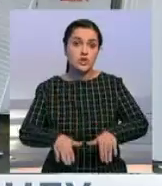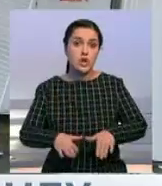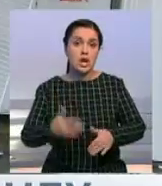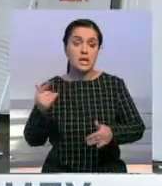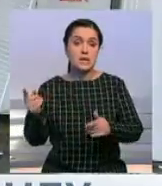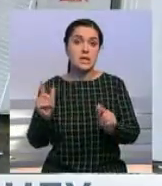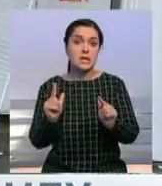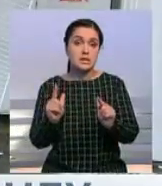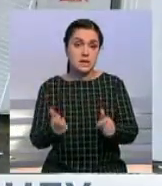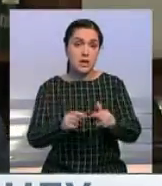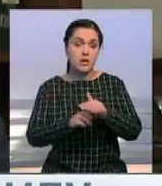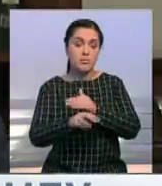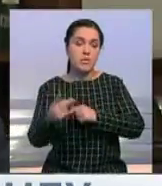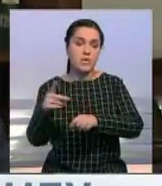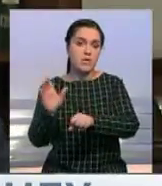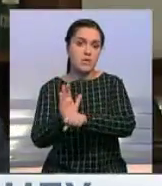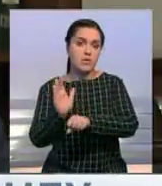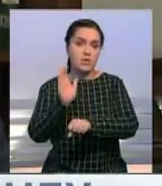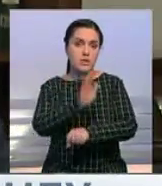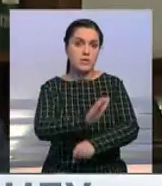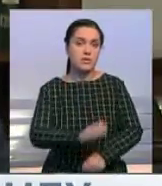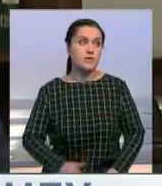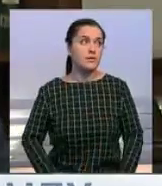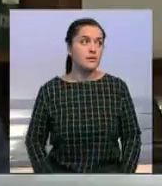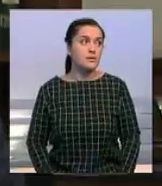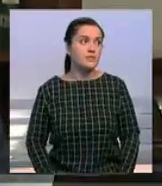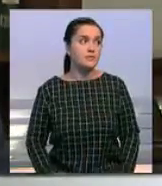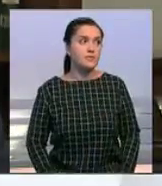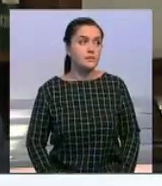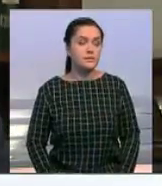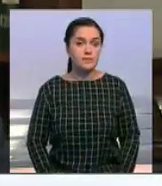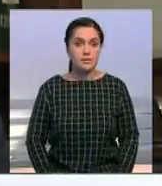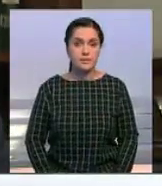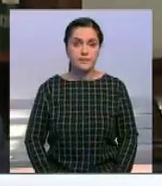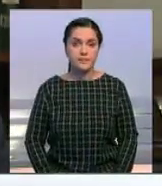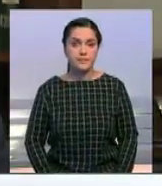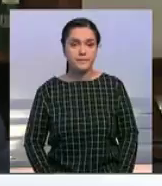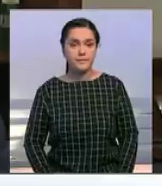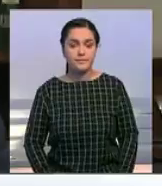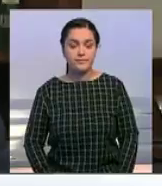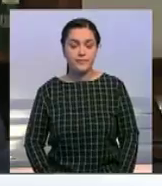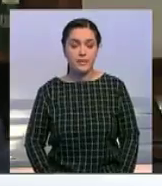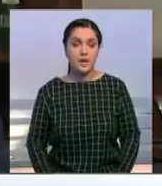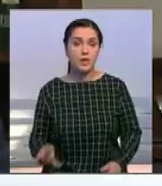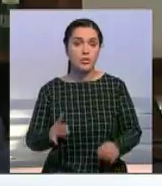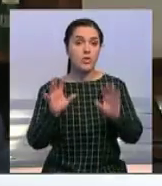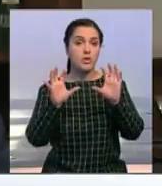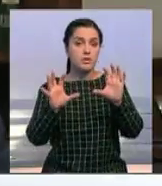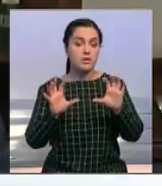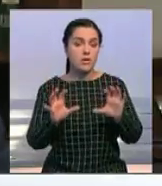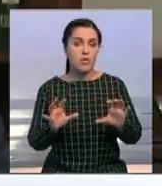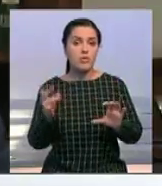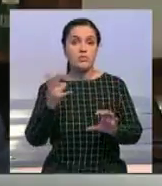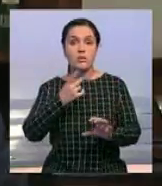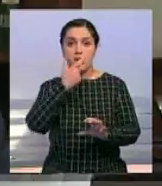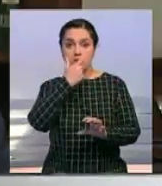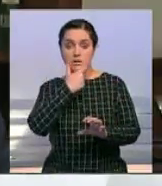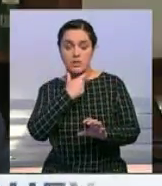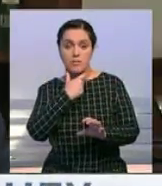добровольном порядке. Но все это должно быть в рамках закона и в рамках прецедентов, которые уже